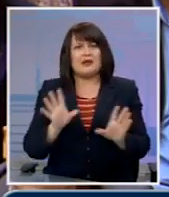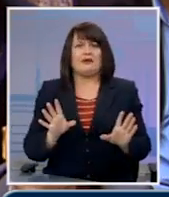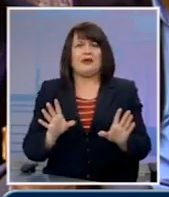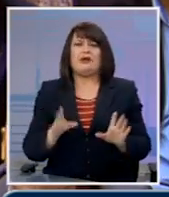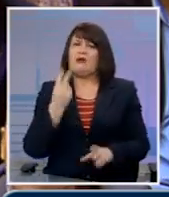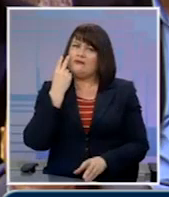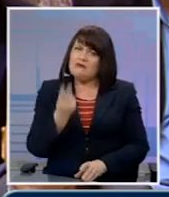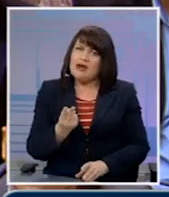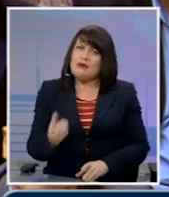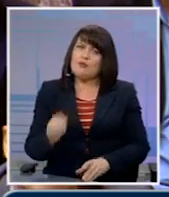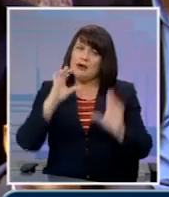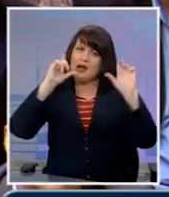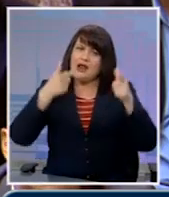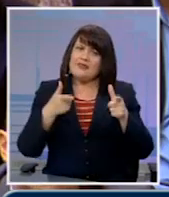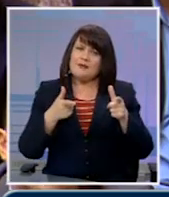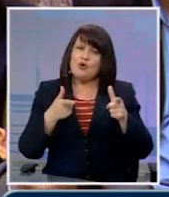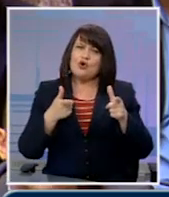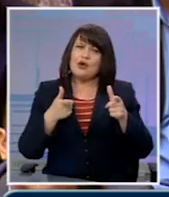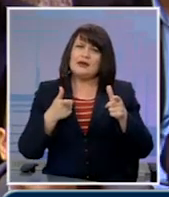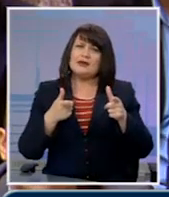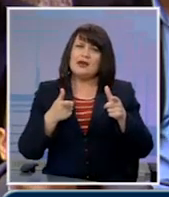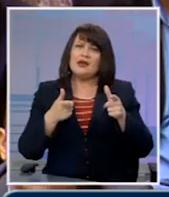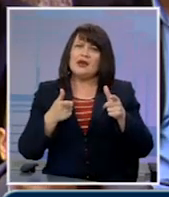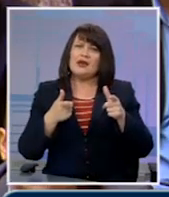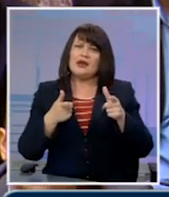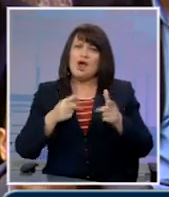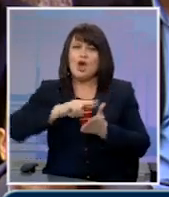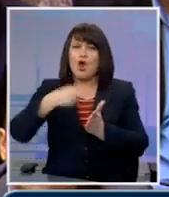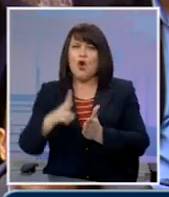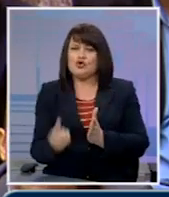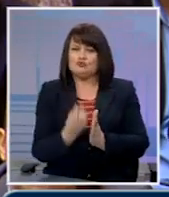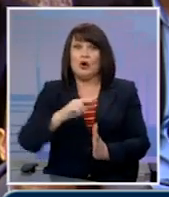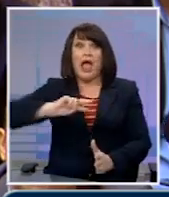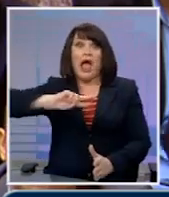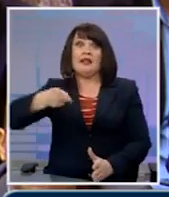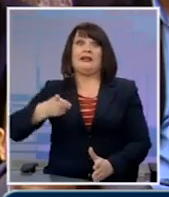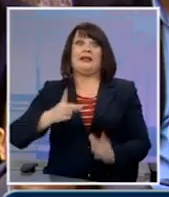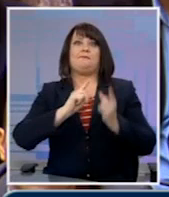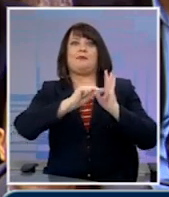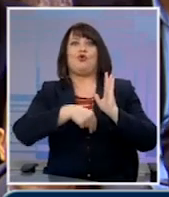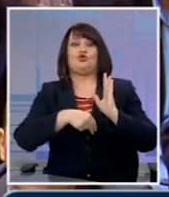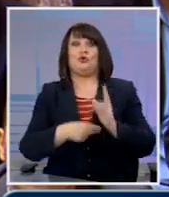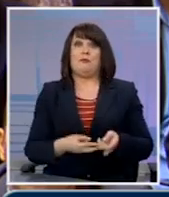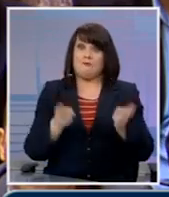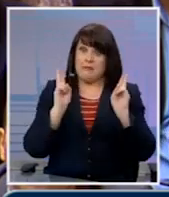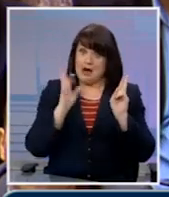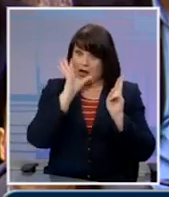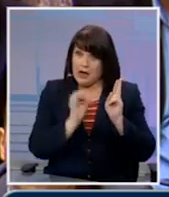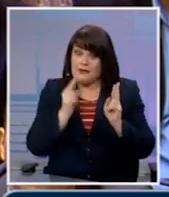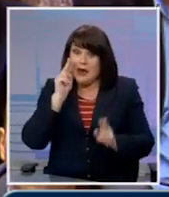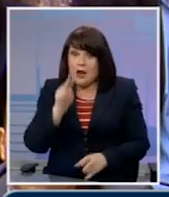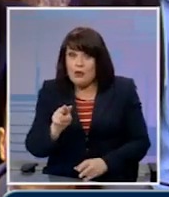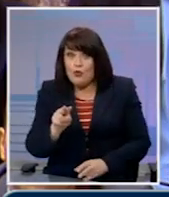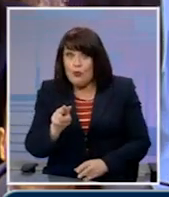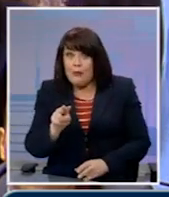βλέπουμε τη νέα δημοκρατία στο νέο αντιμνημονιακό της ρόλο μακάρι να είναι ειλικρινής αλλά θα εξετάσουμε